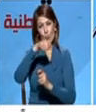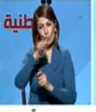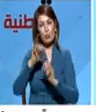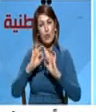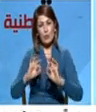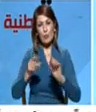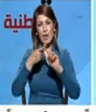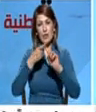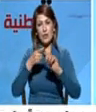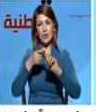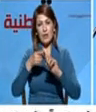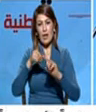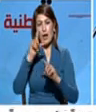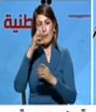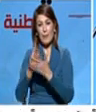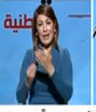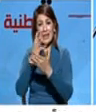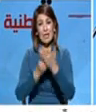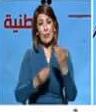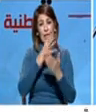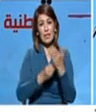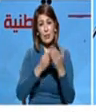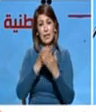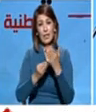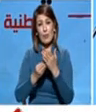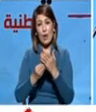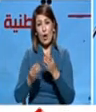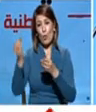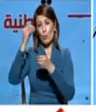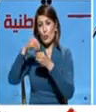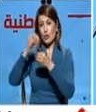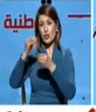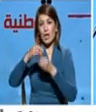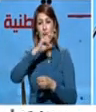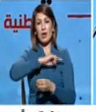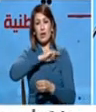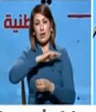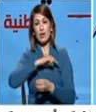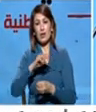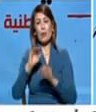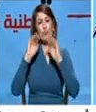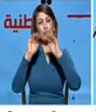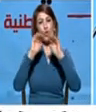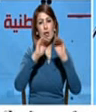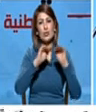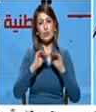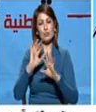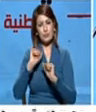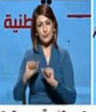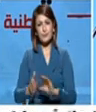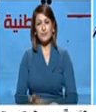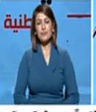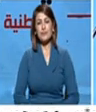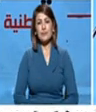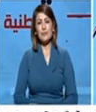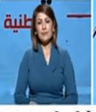وبالرغم من غياب اجل معناتها واقتطاع مساهمات المصالح بها الصندوق الوطني الضمان اجتماعي ايضا تسهيل ثاني عم نقول